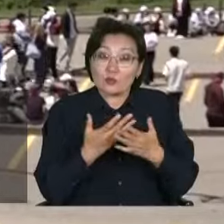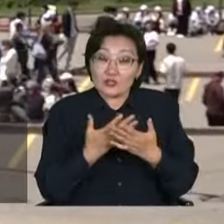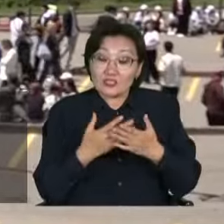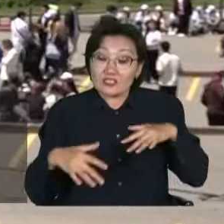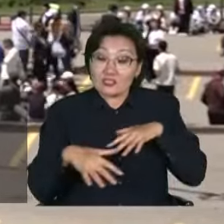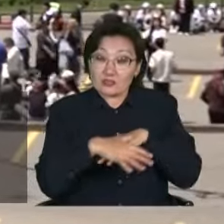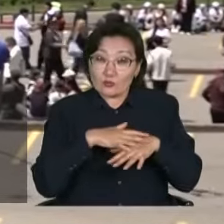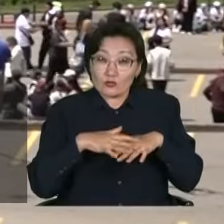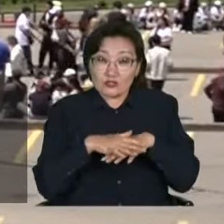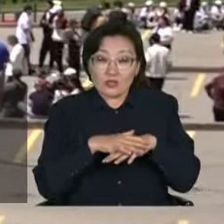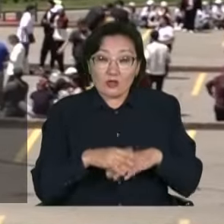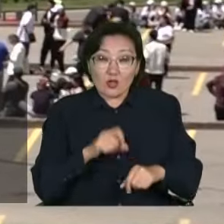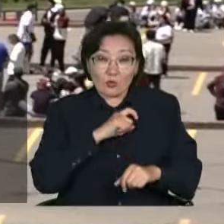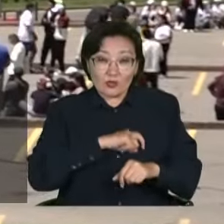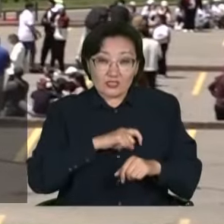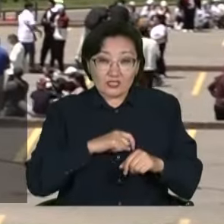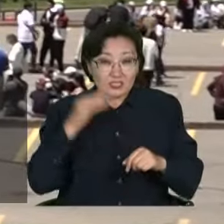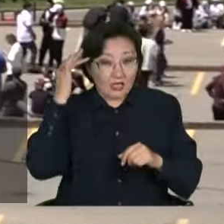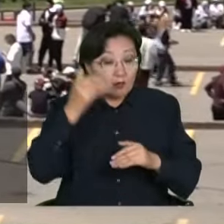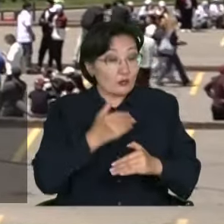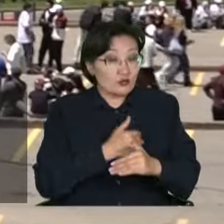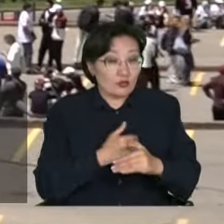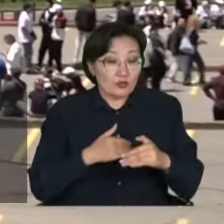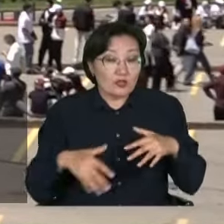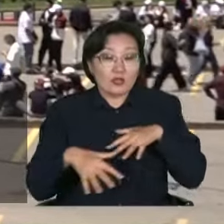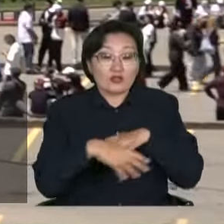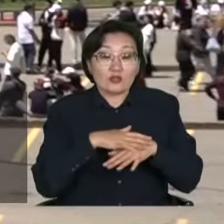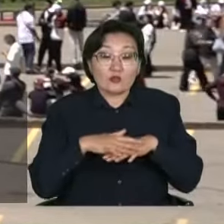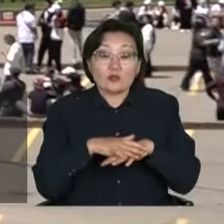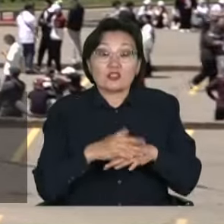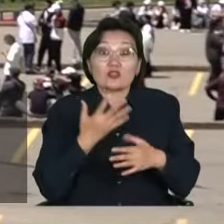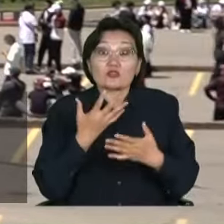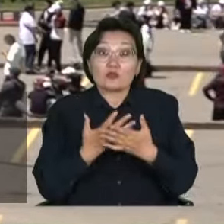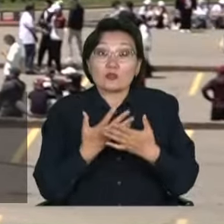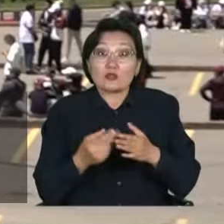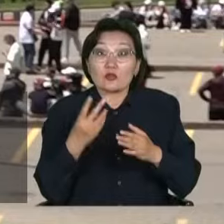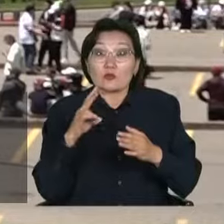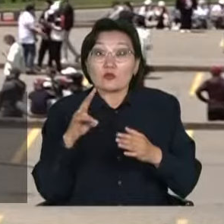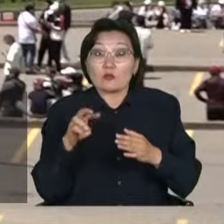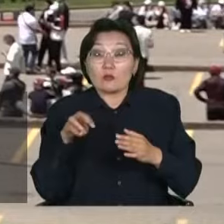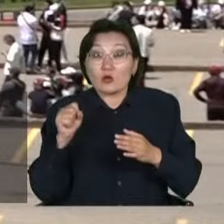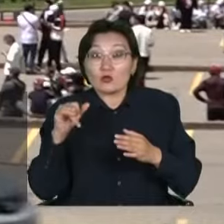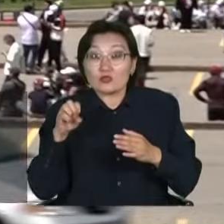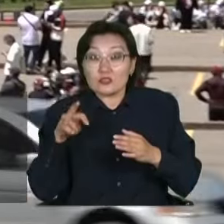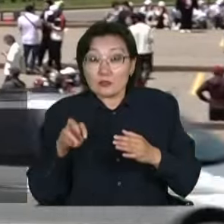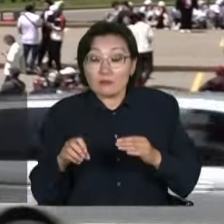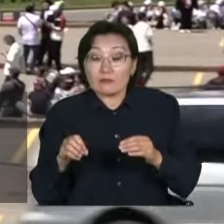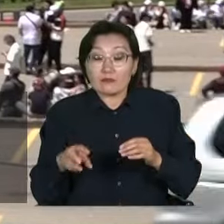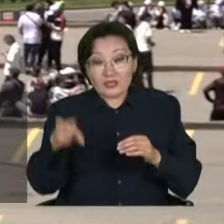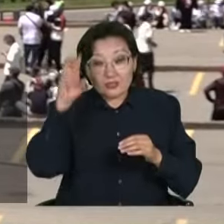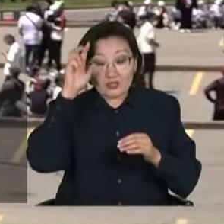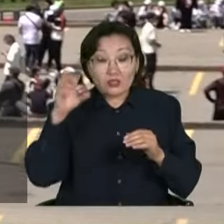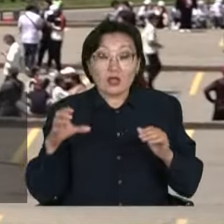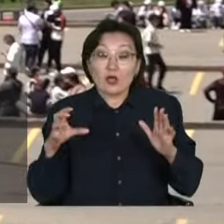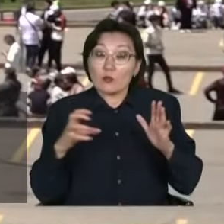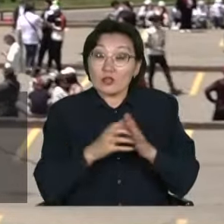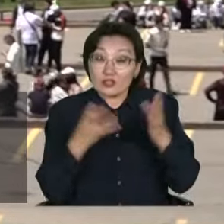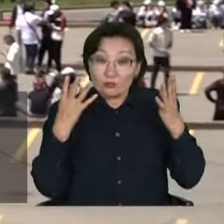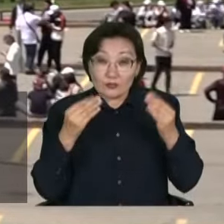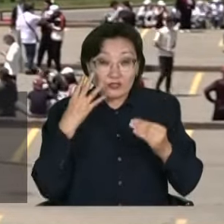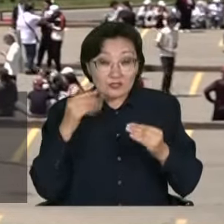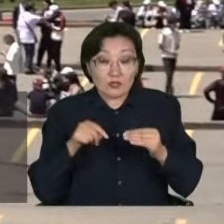Халықтың жығылмас рухын, арман тілегін көптің көкейіне жеткізеді. 4-ші маусым мемлекеттік рәміздер күні. Осыған орай